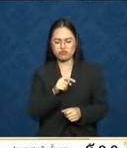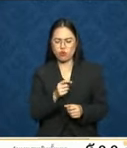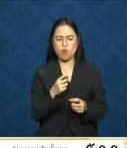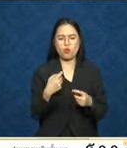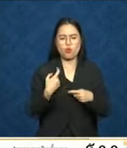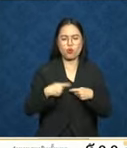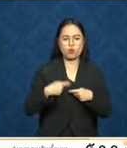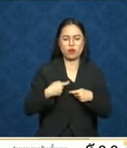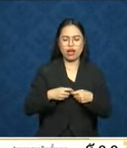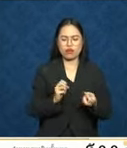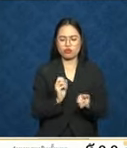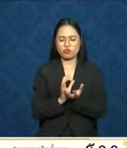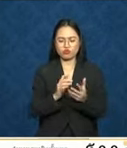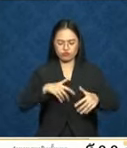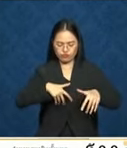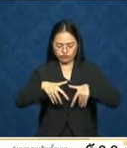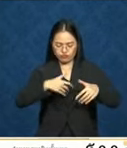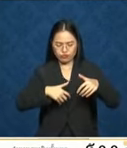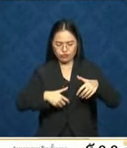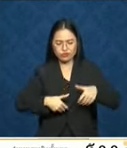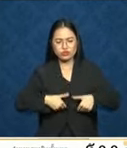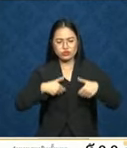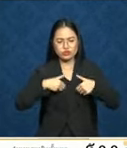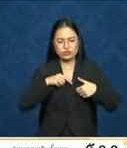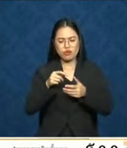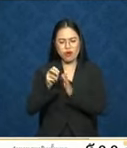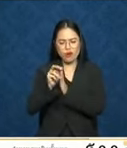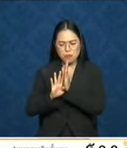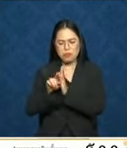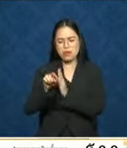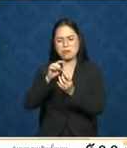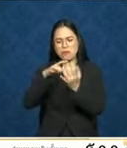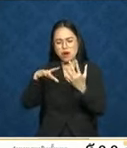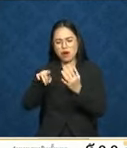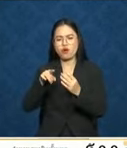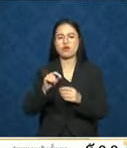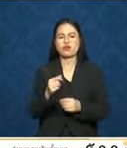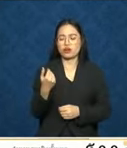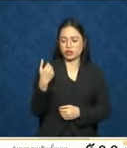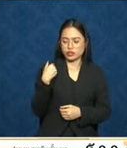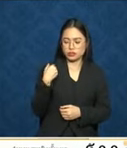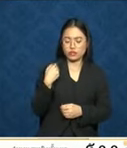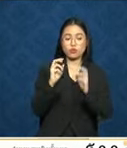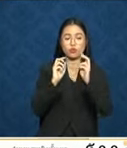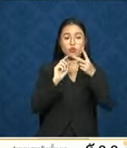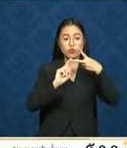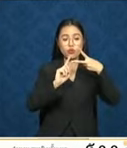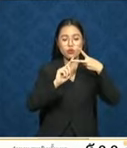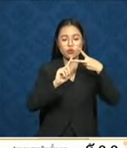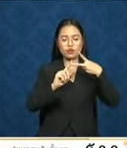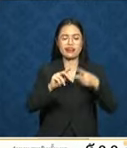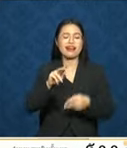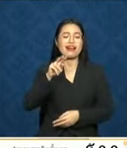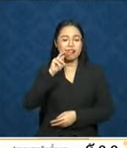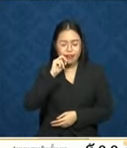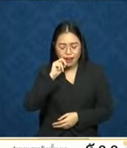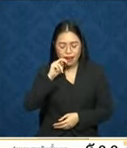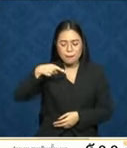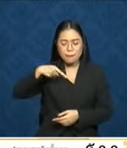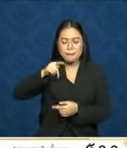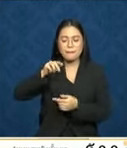ฏกรรมเกิดขึ้นกับใครเหตุเพราะติดขัดเรื่องระเบียบนะครับเรื่องที่สองครับท่านประธานครับเรื่องปัญหาน้ำประปาครับเป็นปัญหา